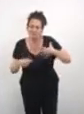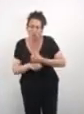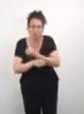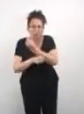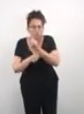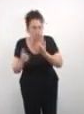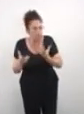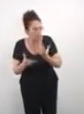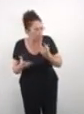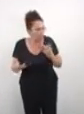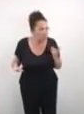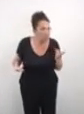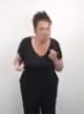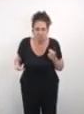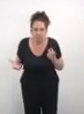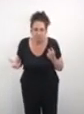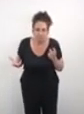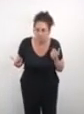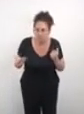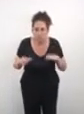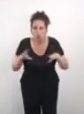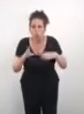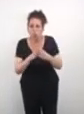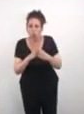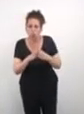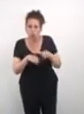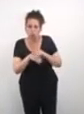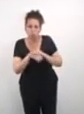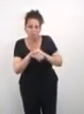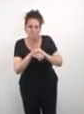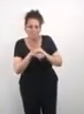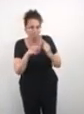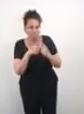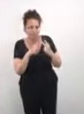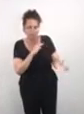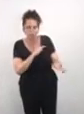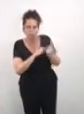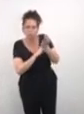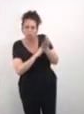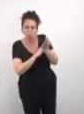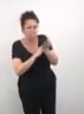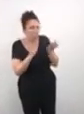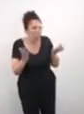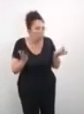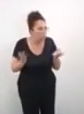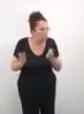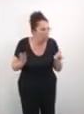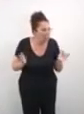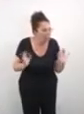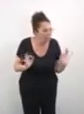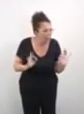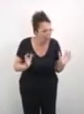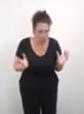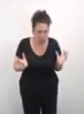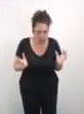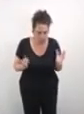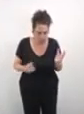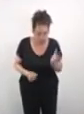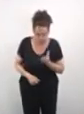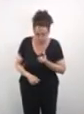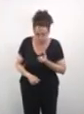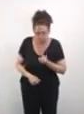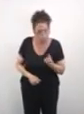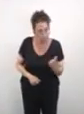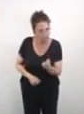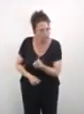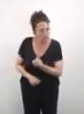parlé, en fait, surtout dans les rangs de l'opposition, de l'objet de la délibération. C'est-à-dire, c'est un partenariat avec d'autres